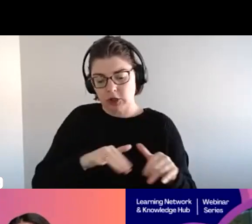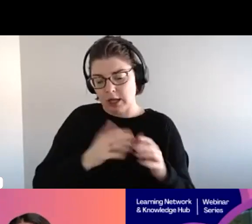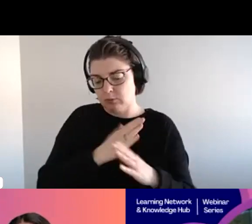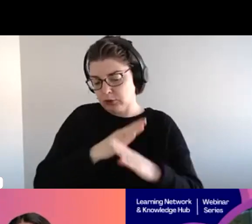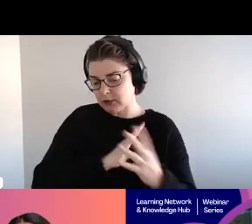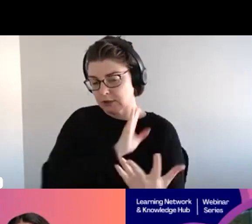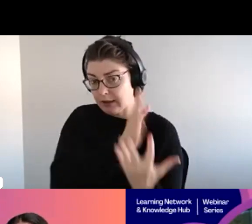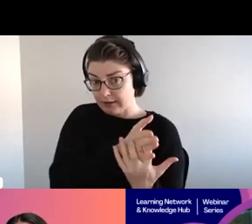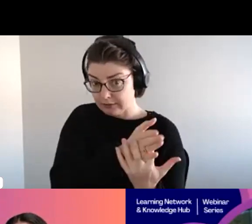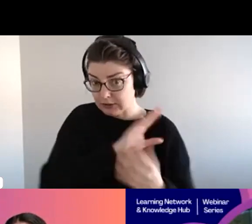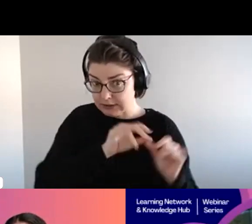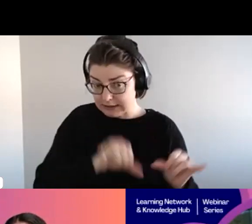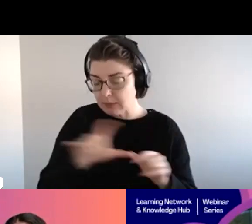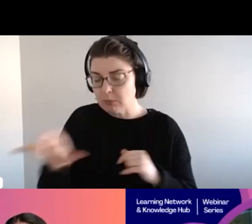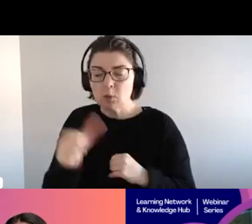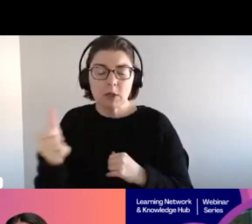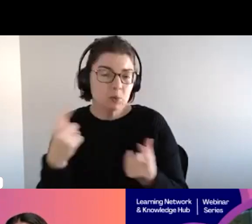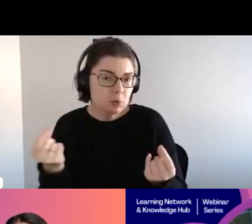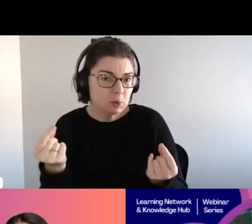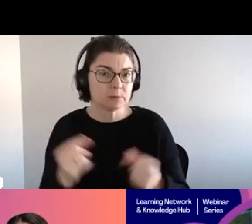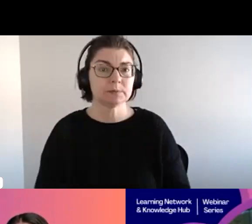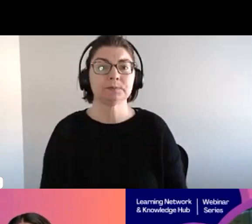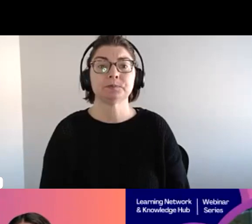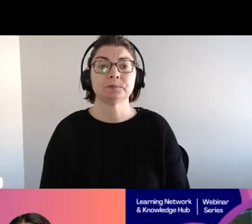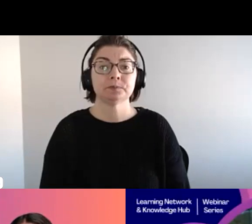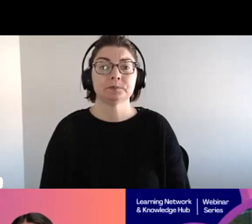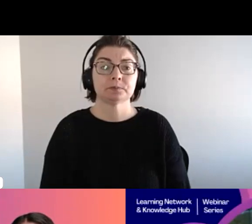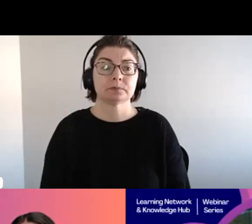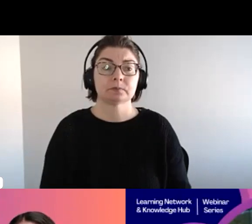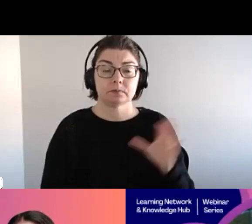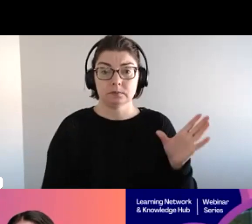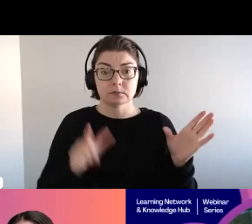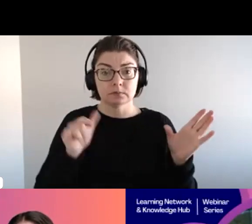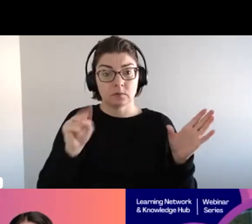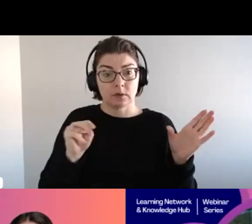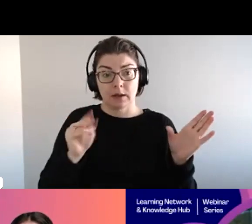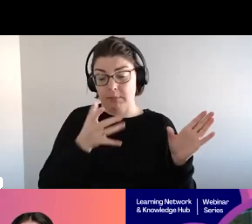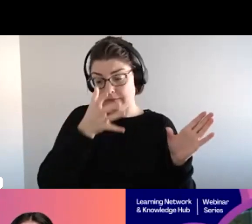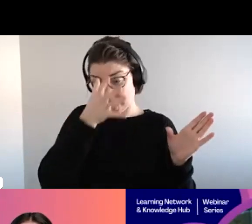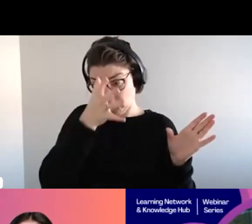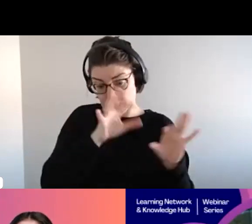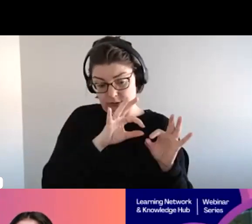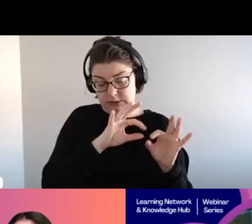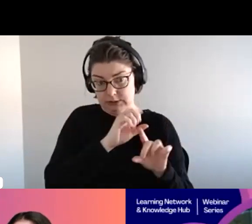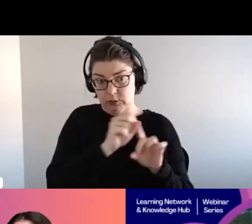avoir de voix avec aussi les services de protection de l'enfance mais dans ma situation